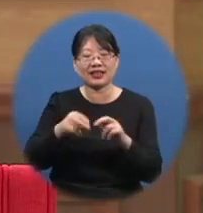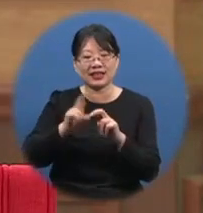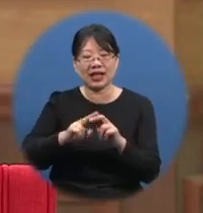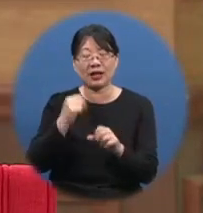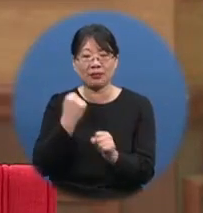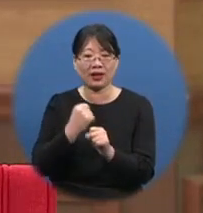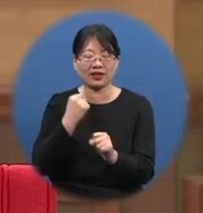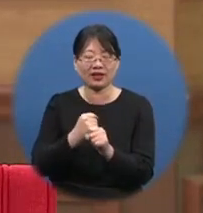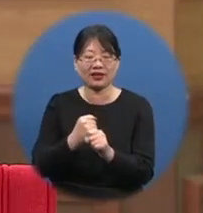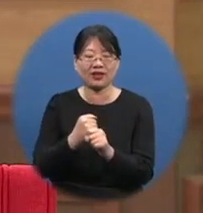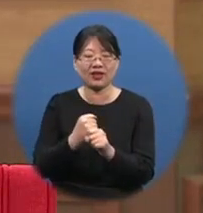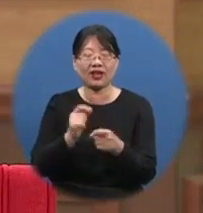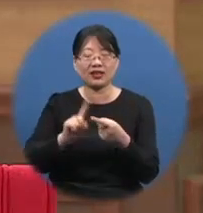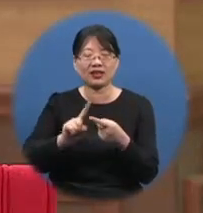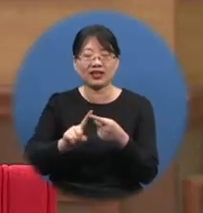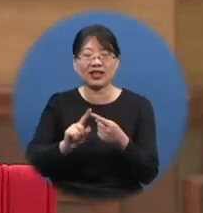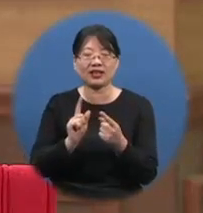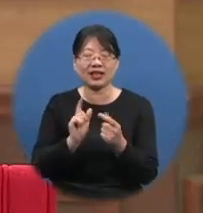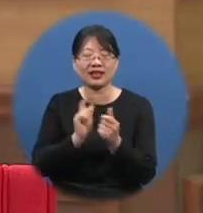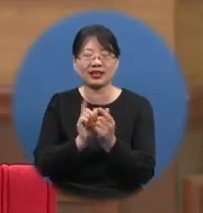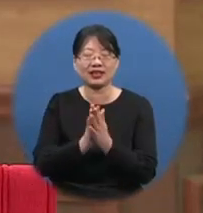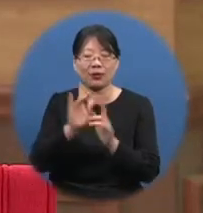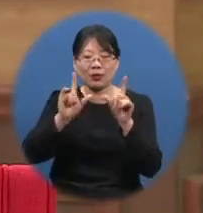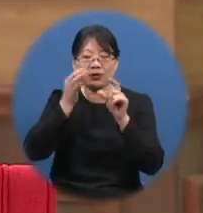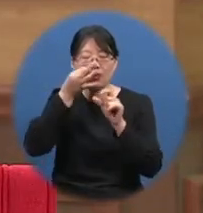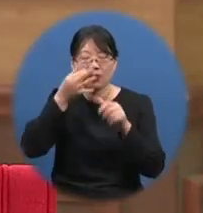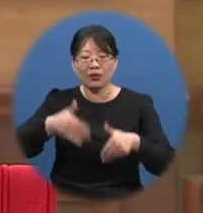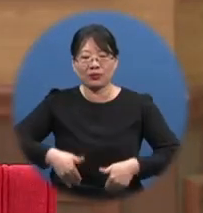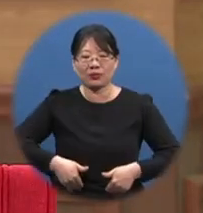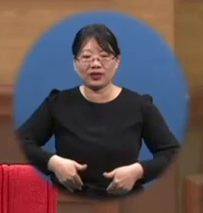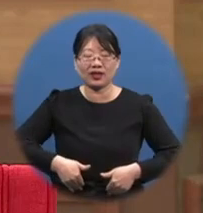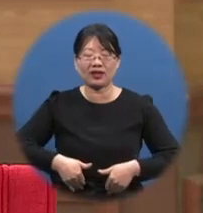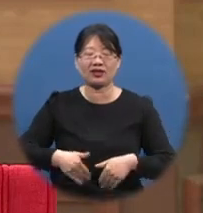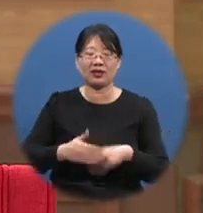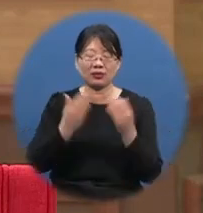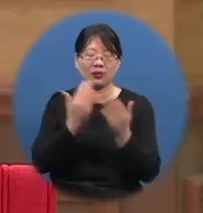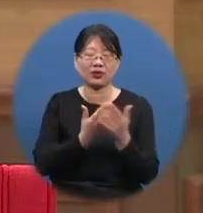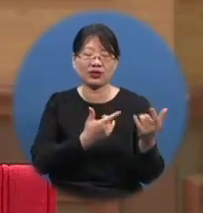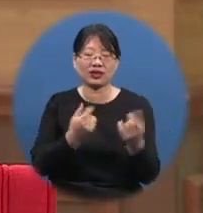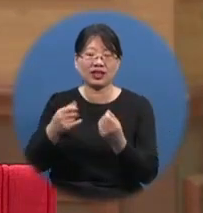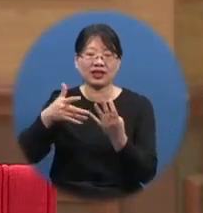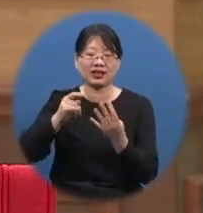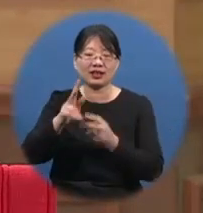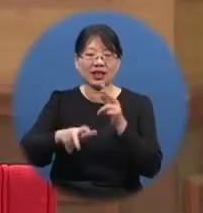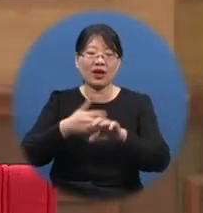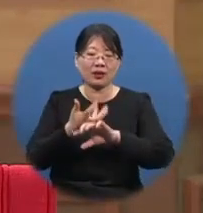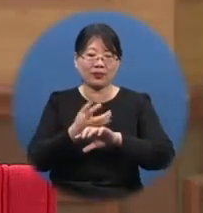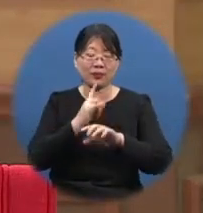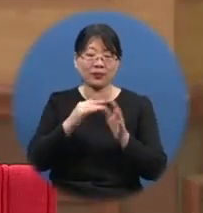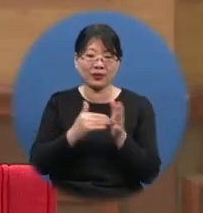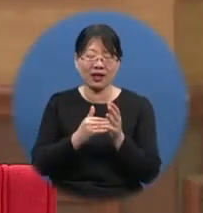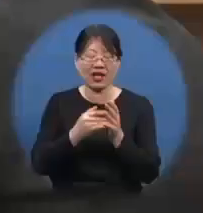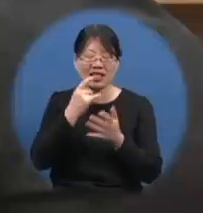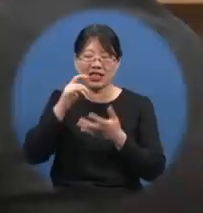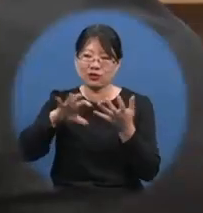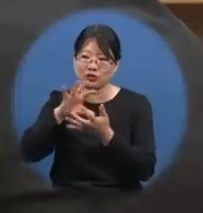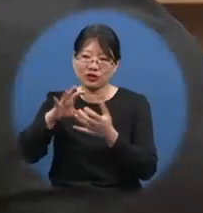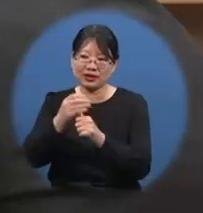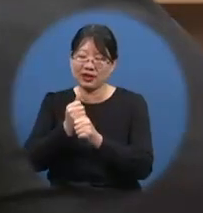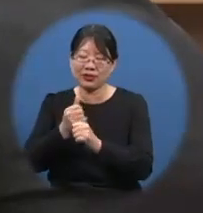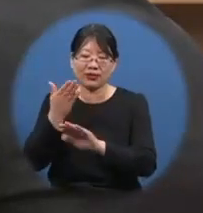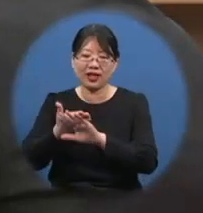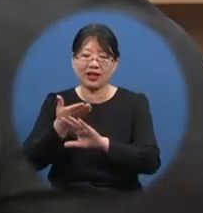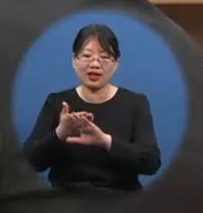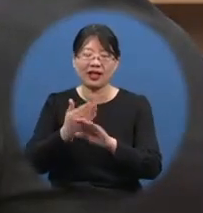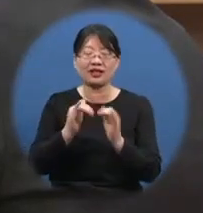일자리를 만들어내고 그게 실체가 있어야 되겠다. 그 실체가. 모든 게 4차 산업혁명이다. 예, 구름 잡는 게 아니고